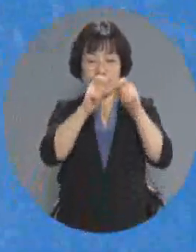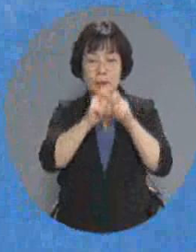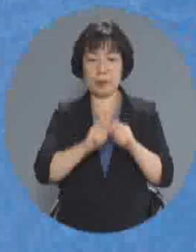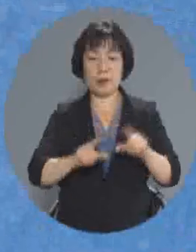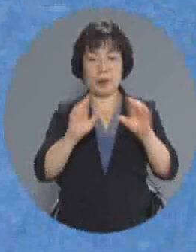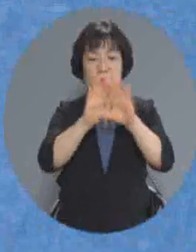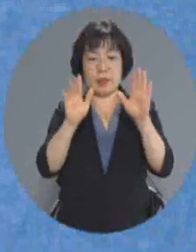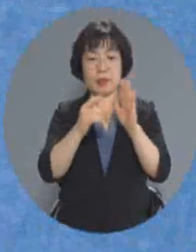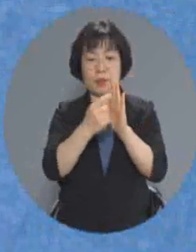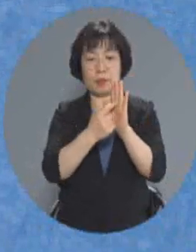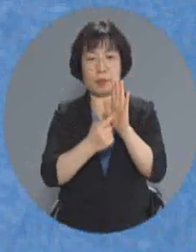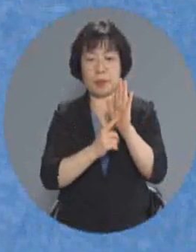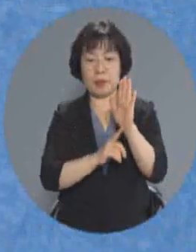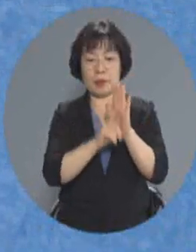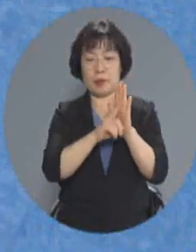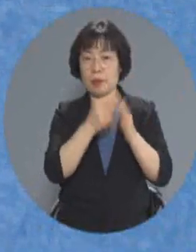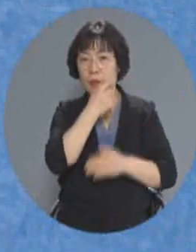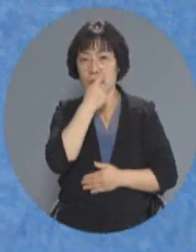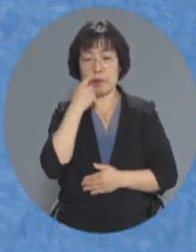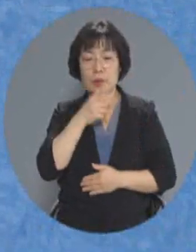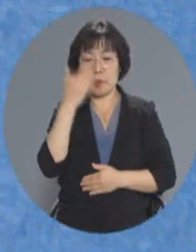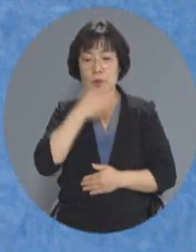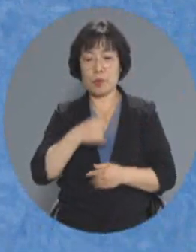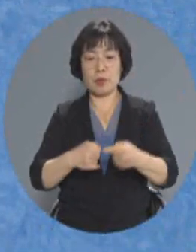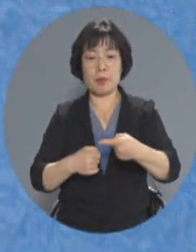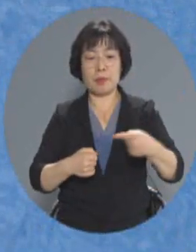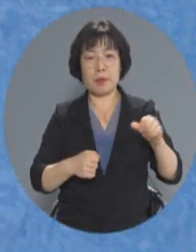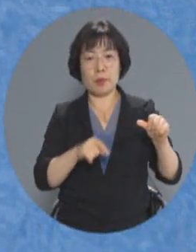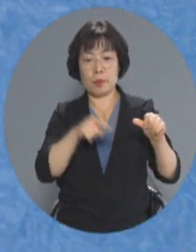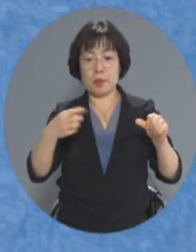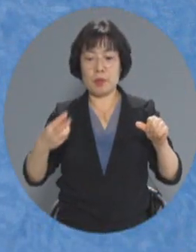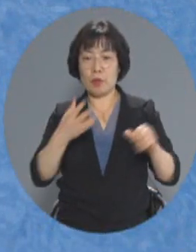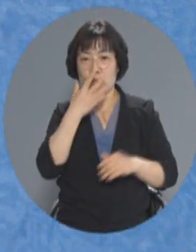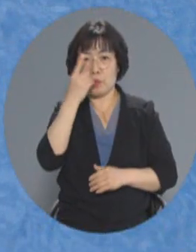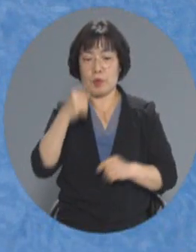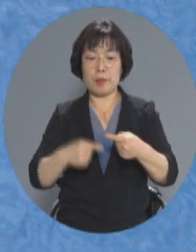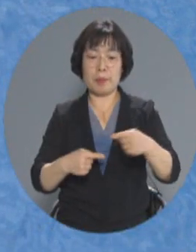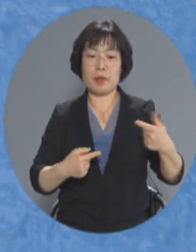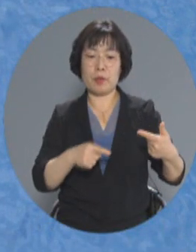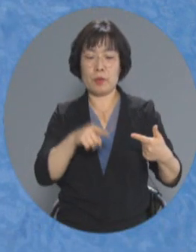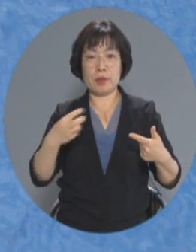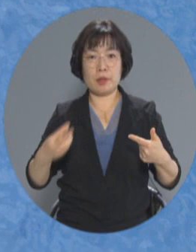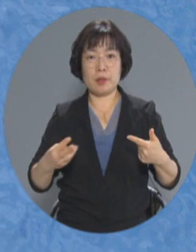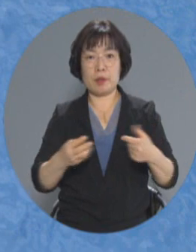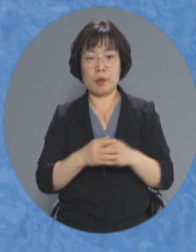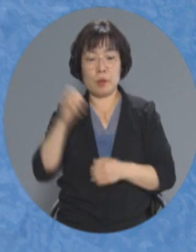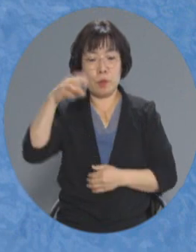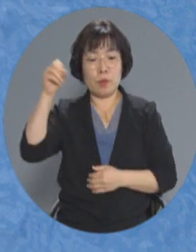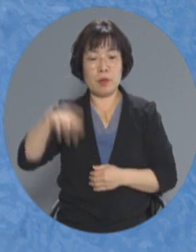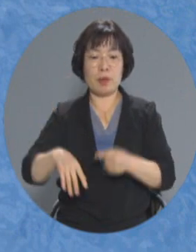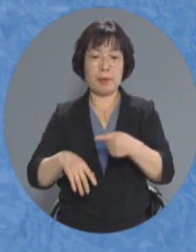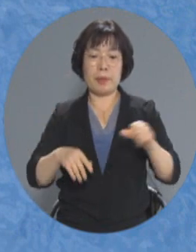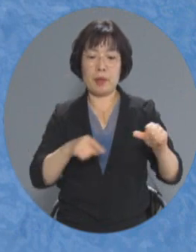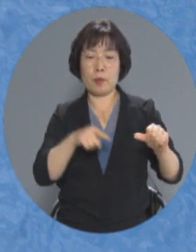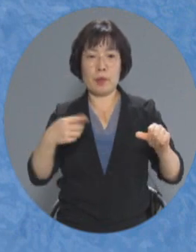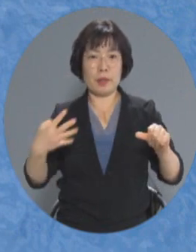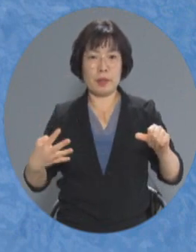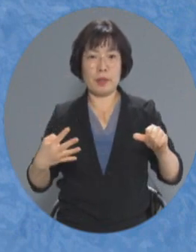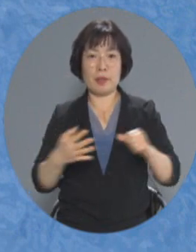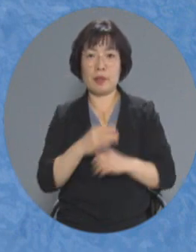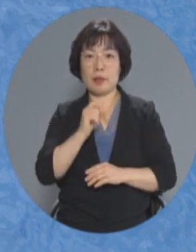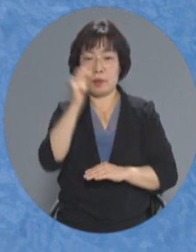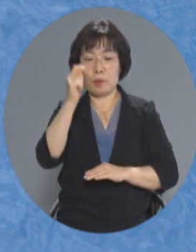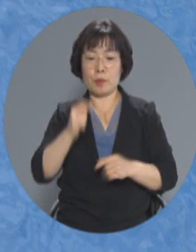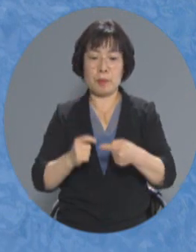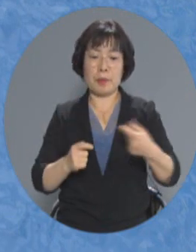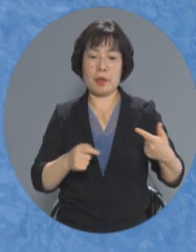기온 보시겠습니다. 여수가 영하 5에서 3도, 순천이 영하 6에서 3도, 광양은 영하 5에서 4도,